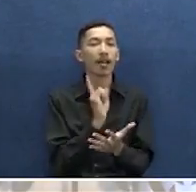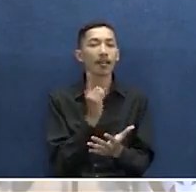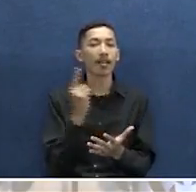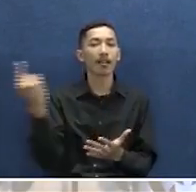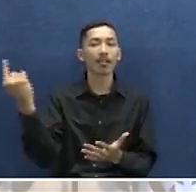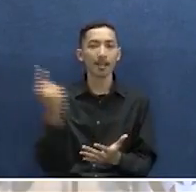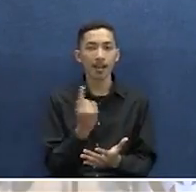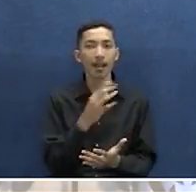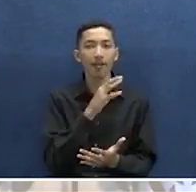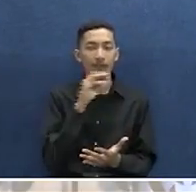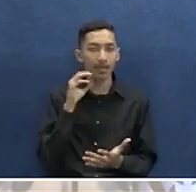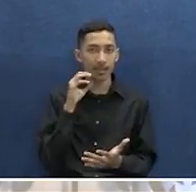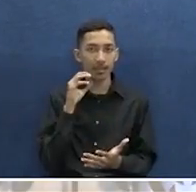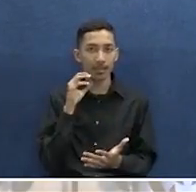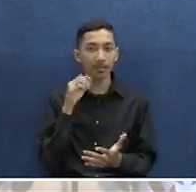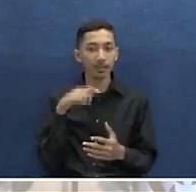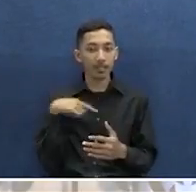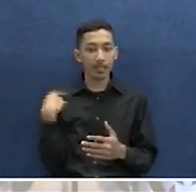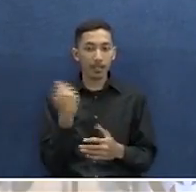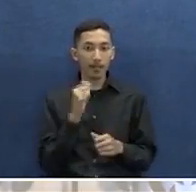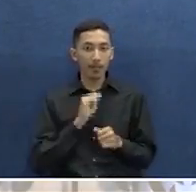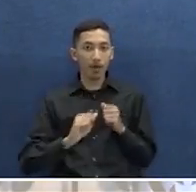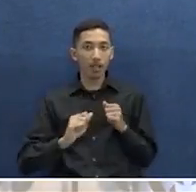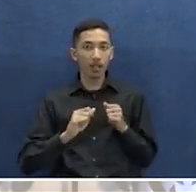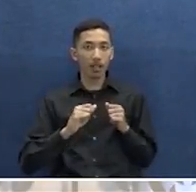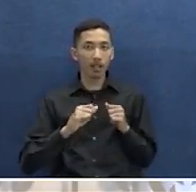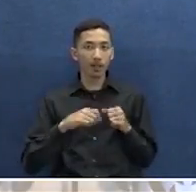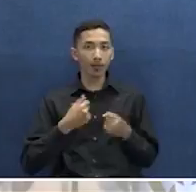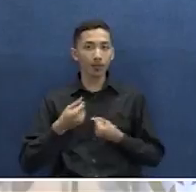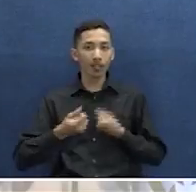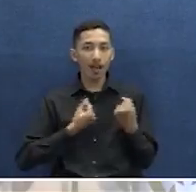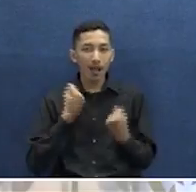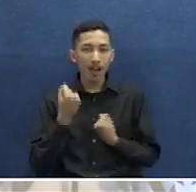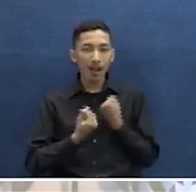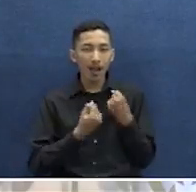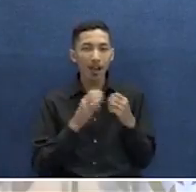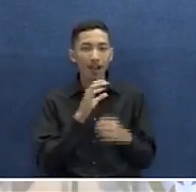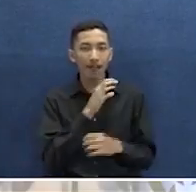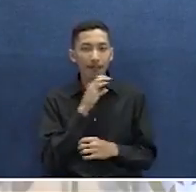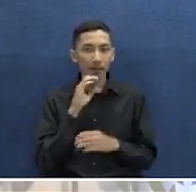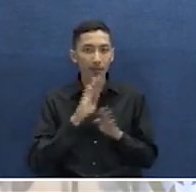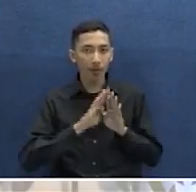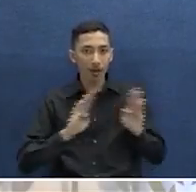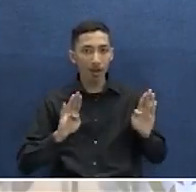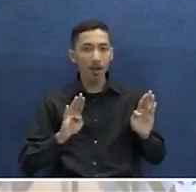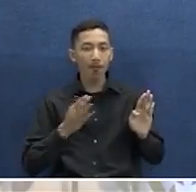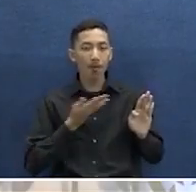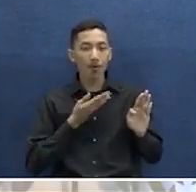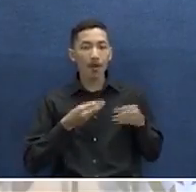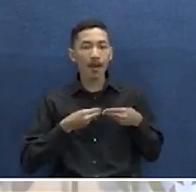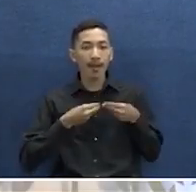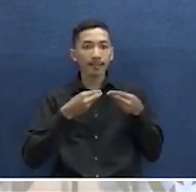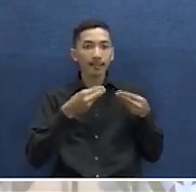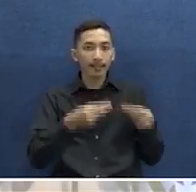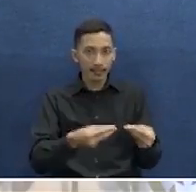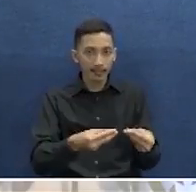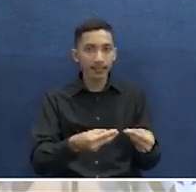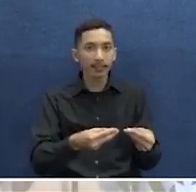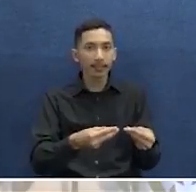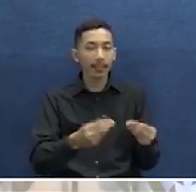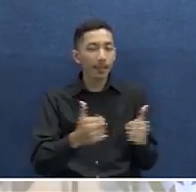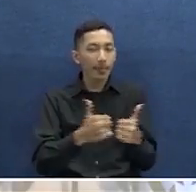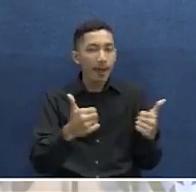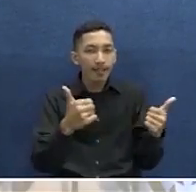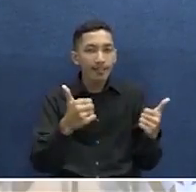kita membuat usaha kopi yang ingin memberikan sesuatu yang terbaik buat siapapun